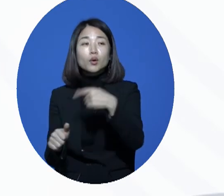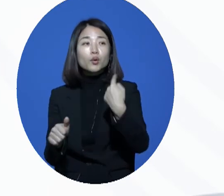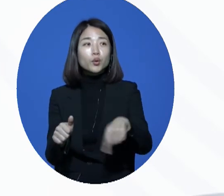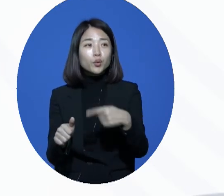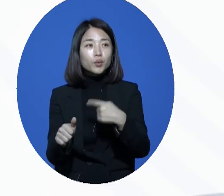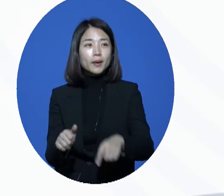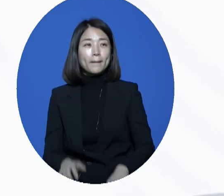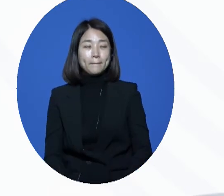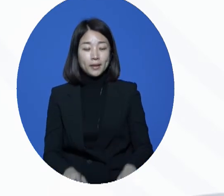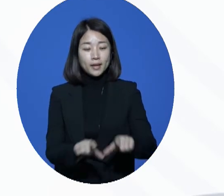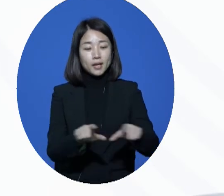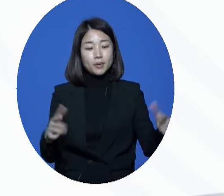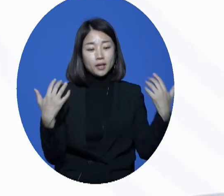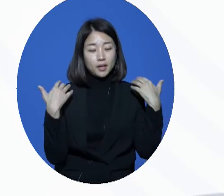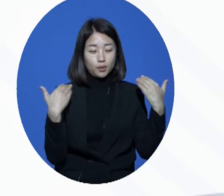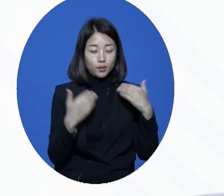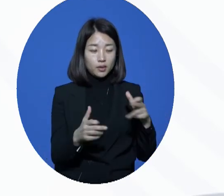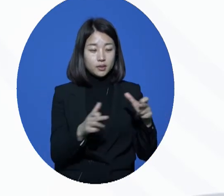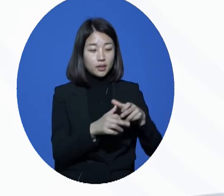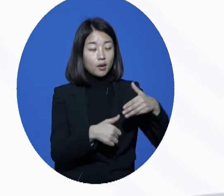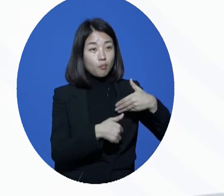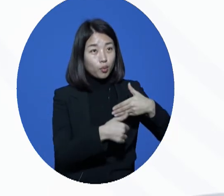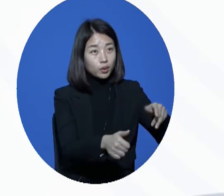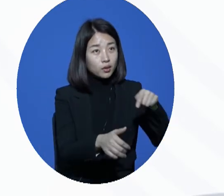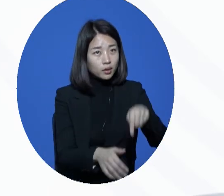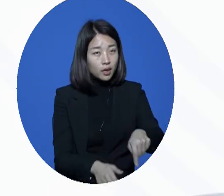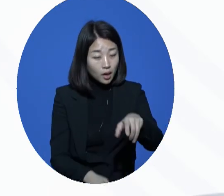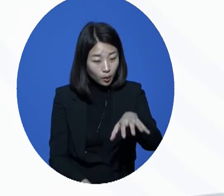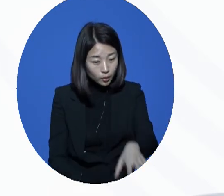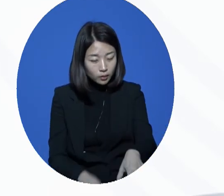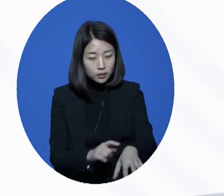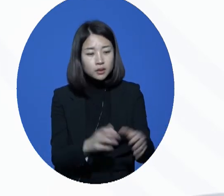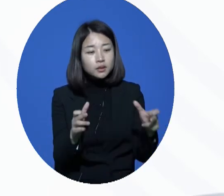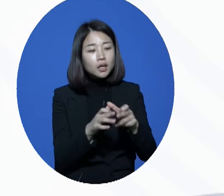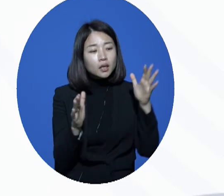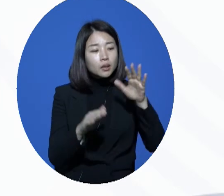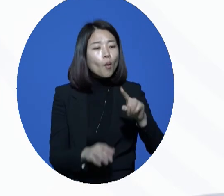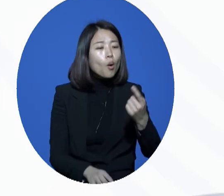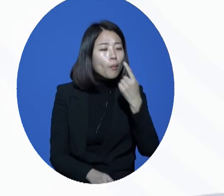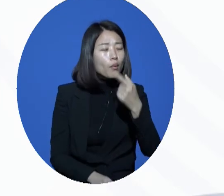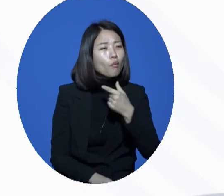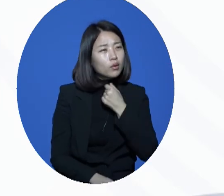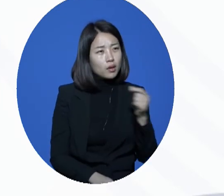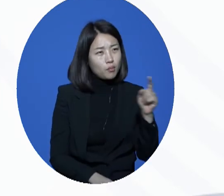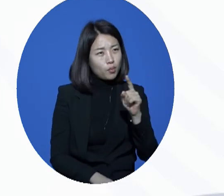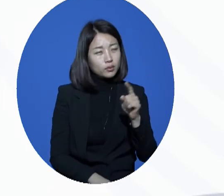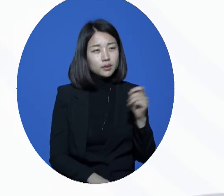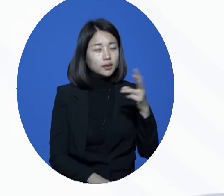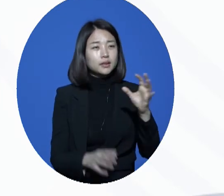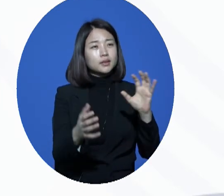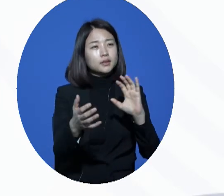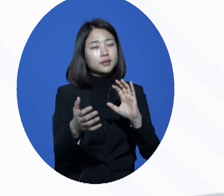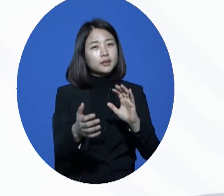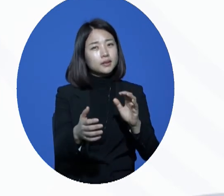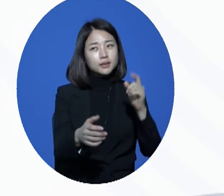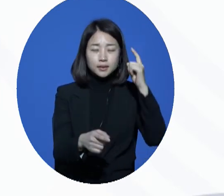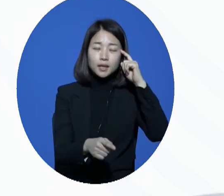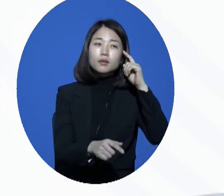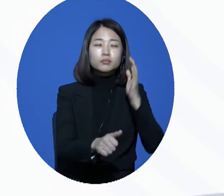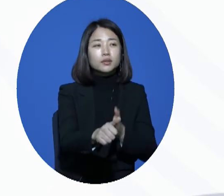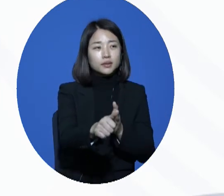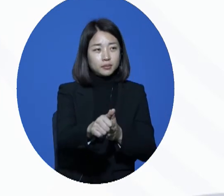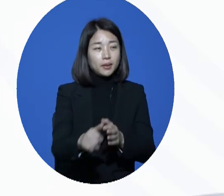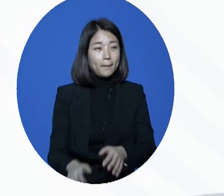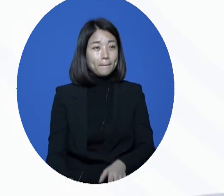학교 배치를 넘어서서 장애 학생이 그곳에서 무엇을 배울 것인지부터 다시 논의했으면 좋겠습니다. 같은 공간에 함께하는